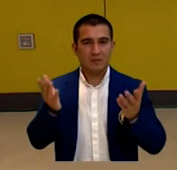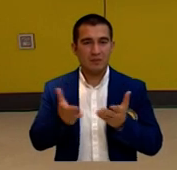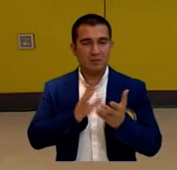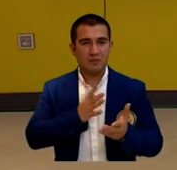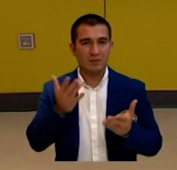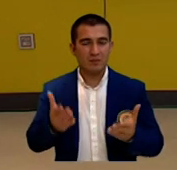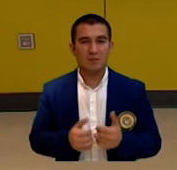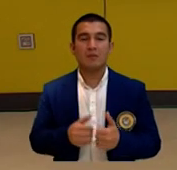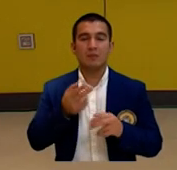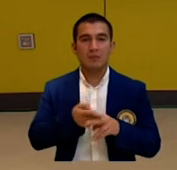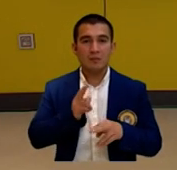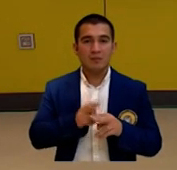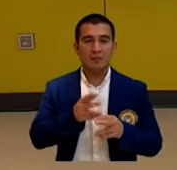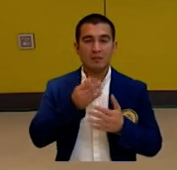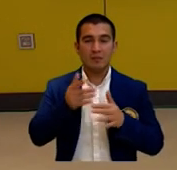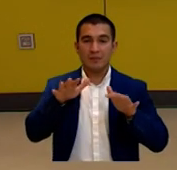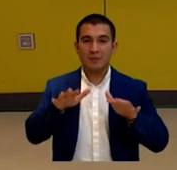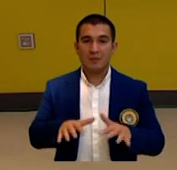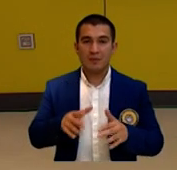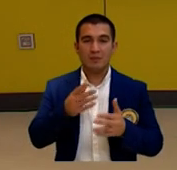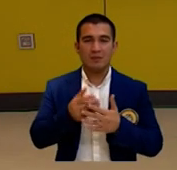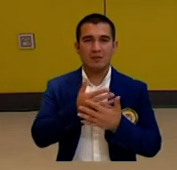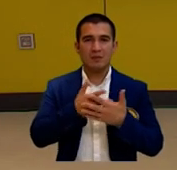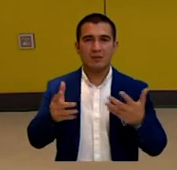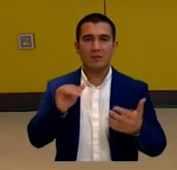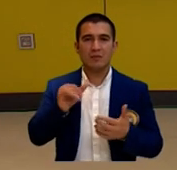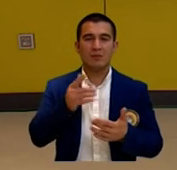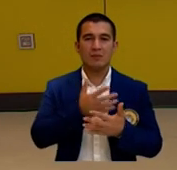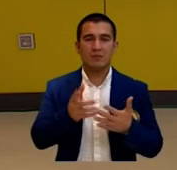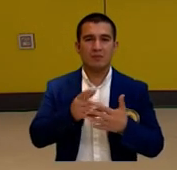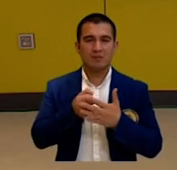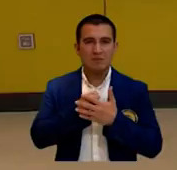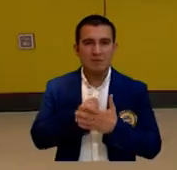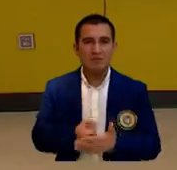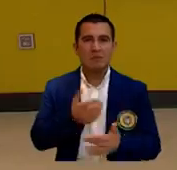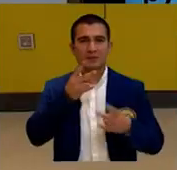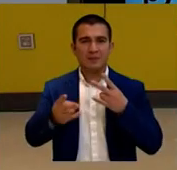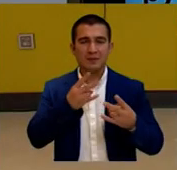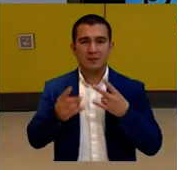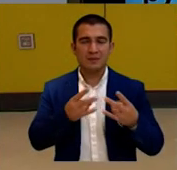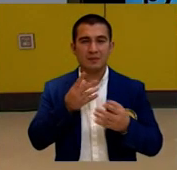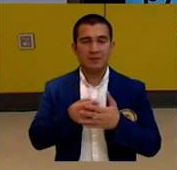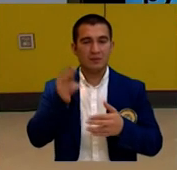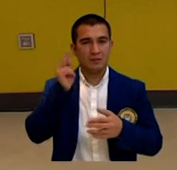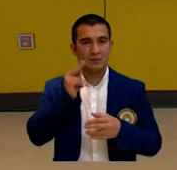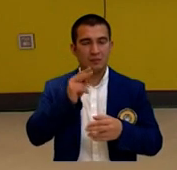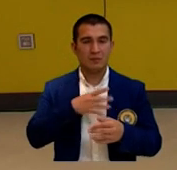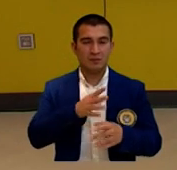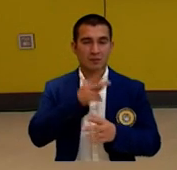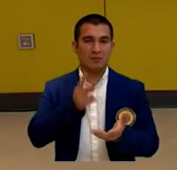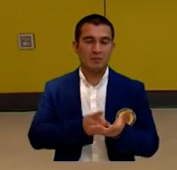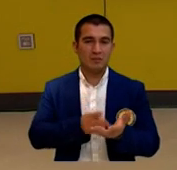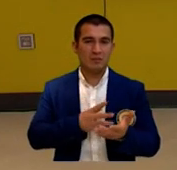qo'llab-quvvatlanmaganligi va ularga turli xil bosimlar o'tkazilganligini darsimizda